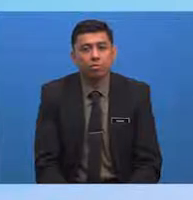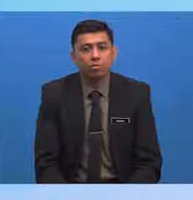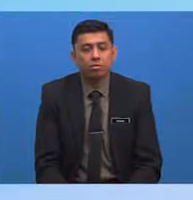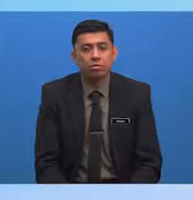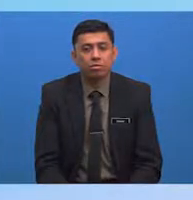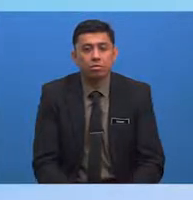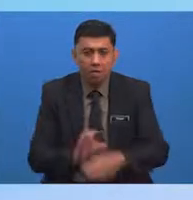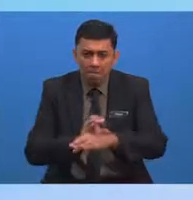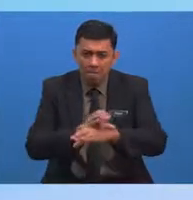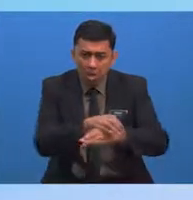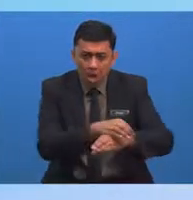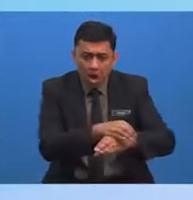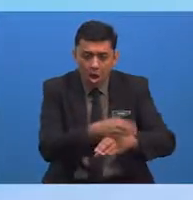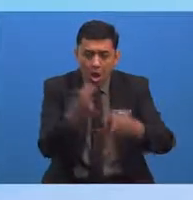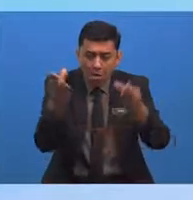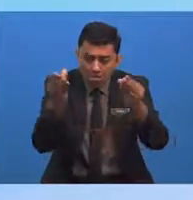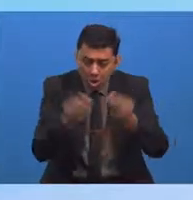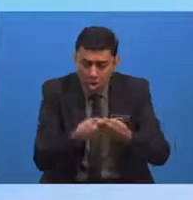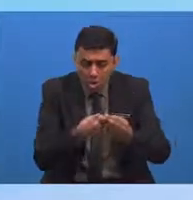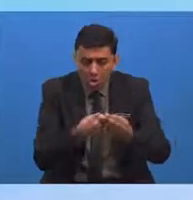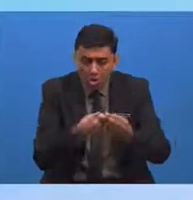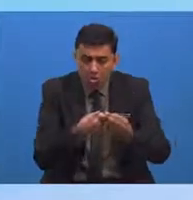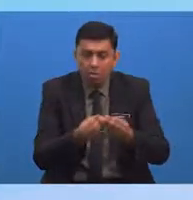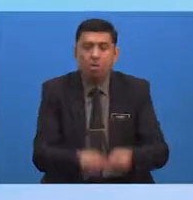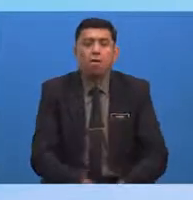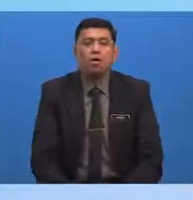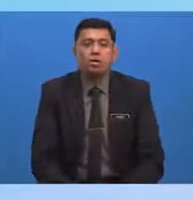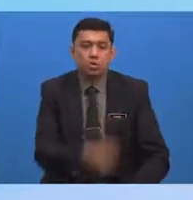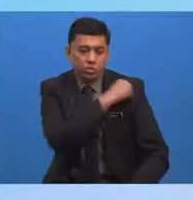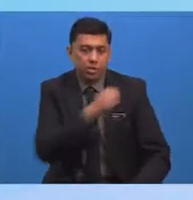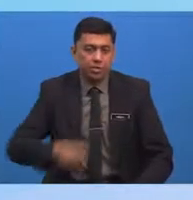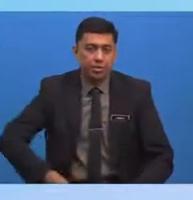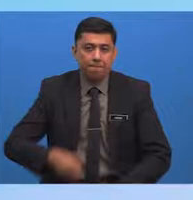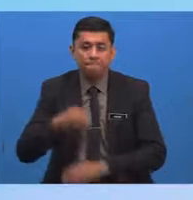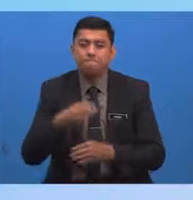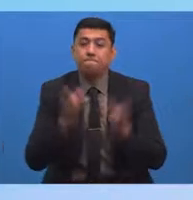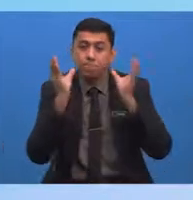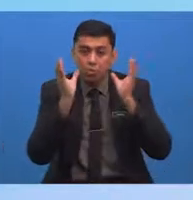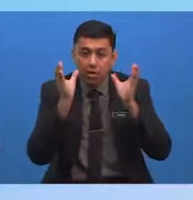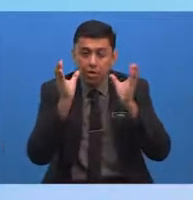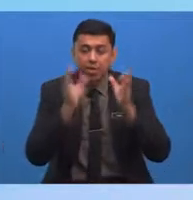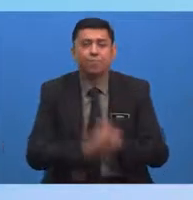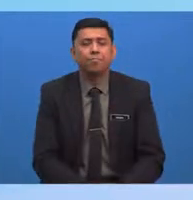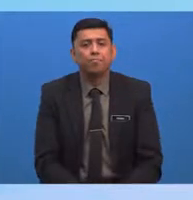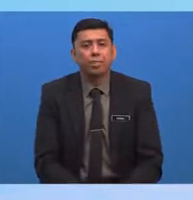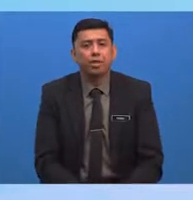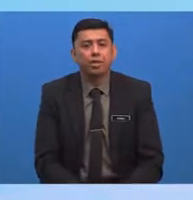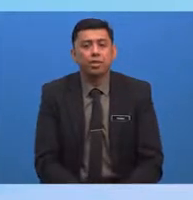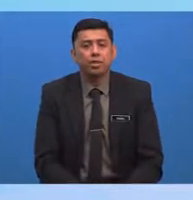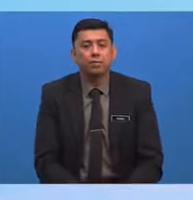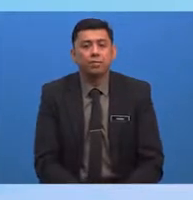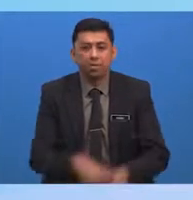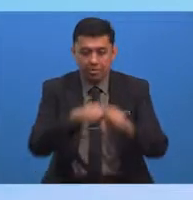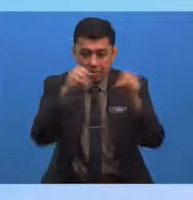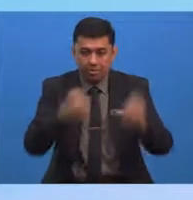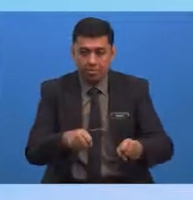Pengaruh Kesultanan Brunei ketara di Sarawak. Ini menyebabkan pemerintahan di Sarawak dipengaruhi